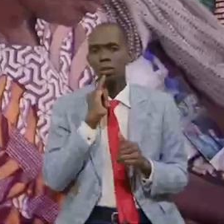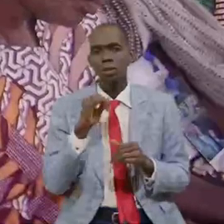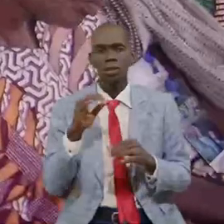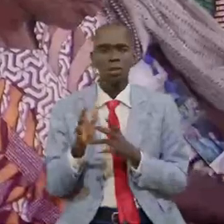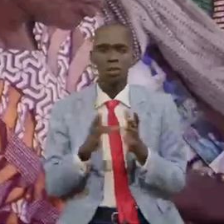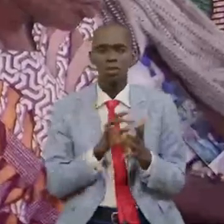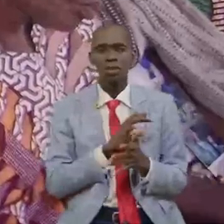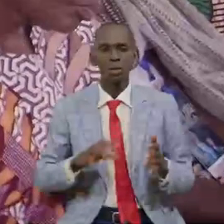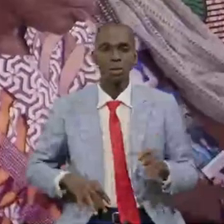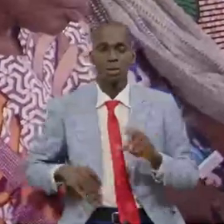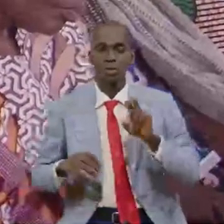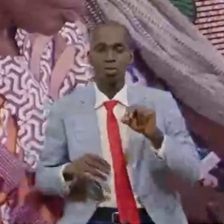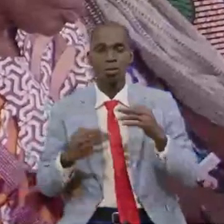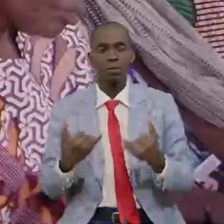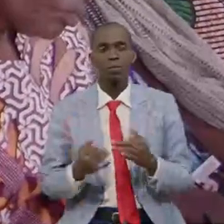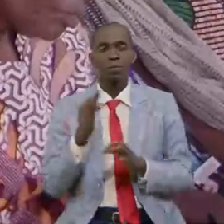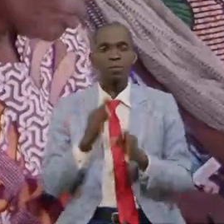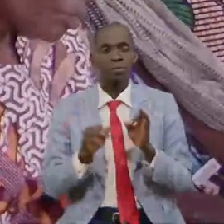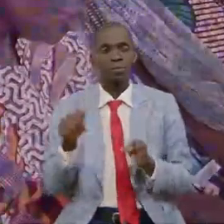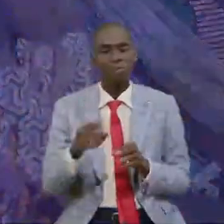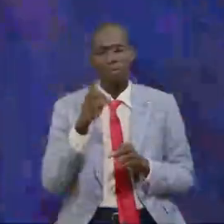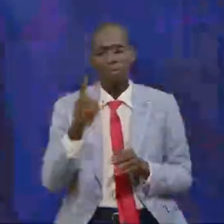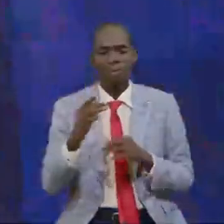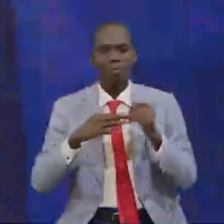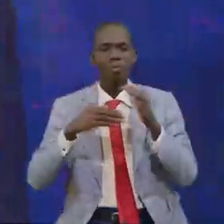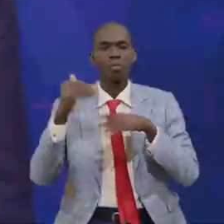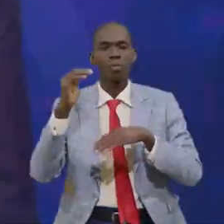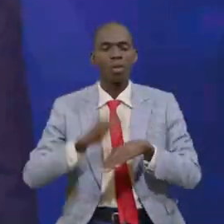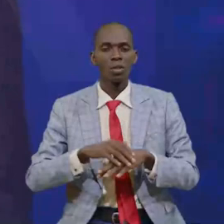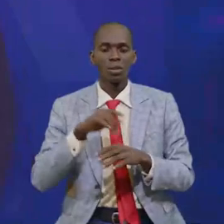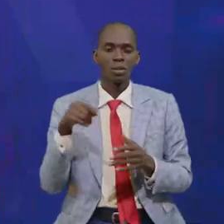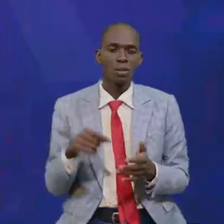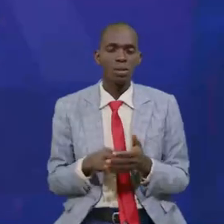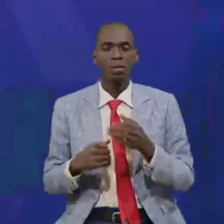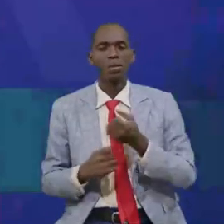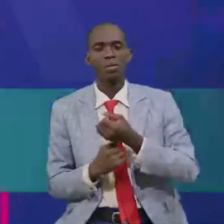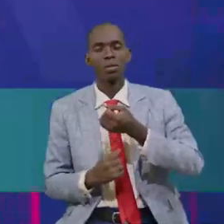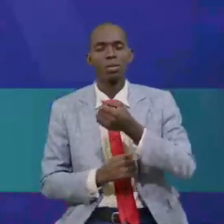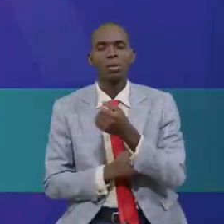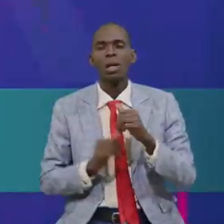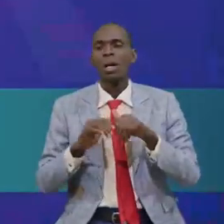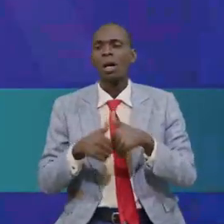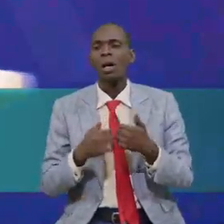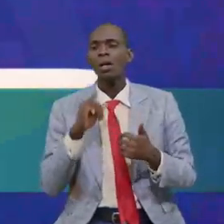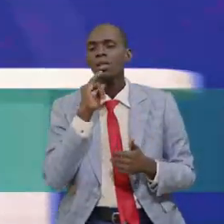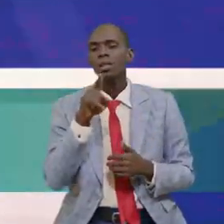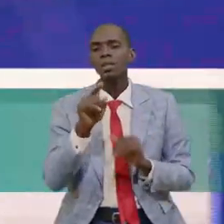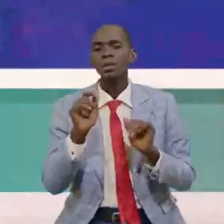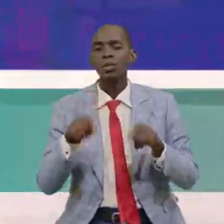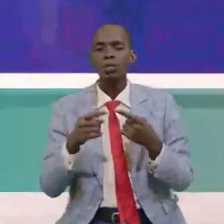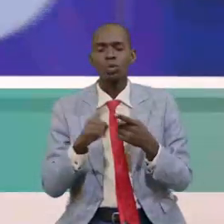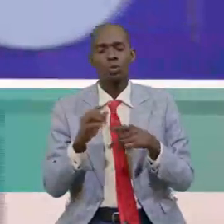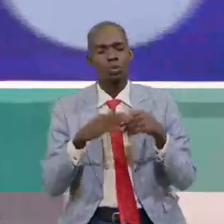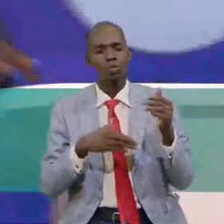Verset 12. Or, si quelqu'un bâtit sur ce fondement, cette fondation, comment va-t-il bâtir sur ce fondement,